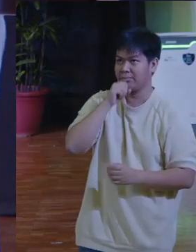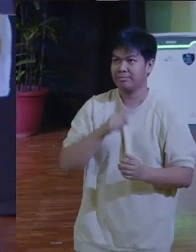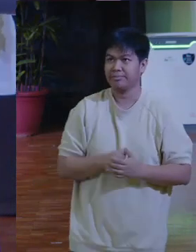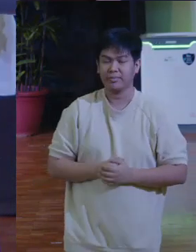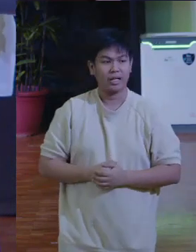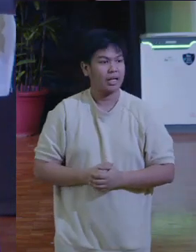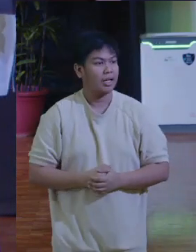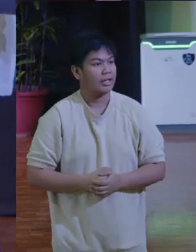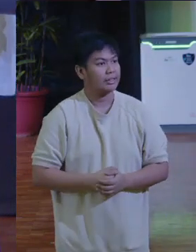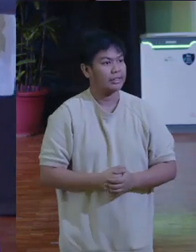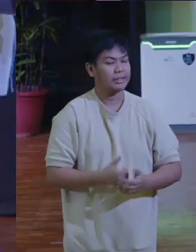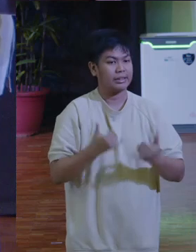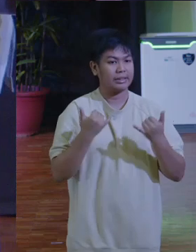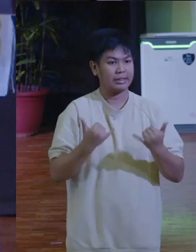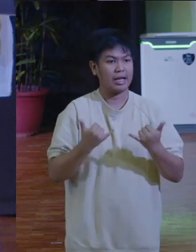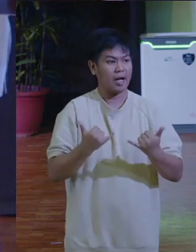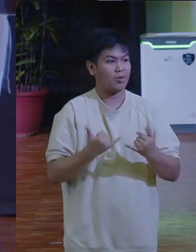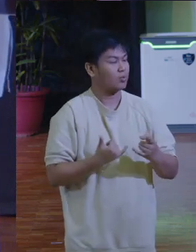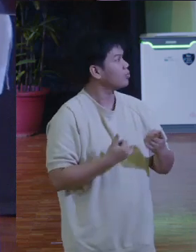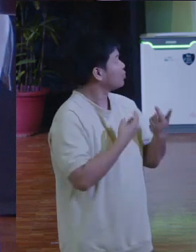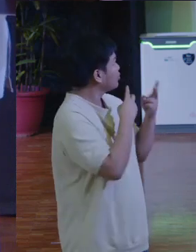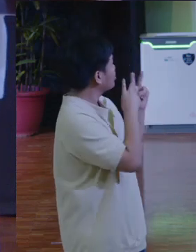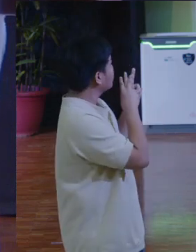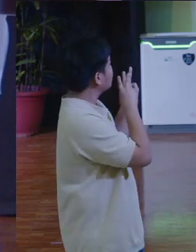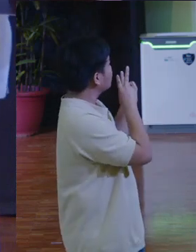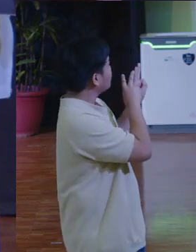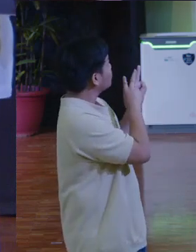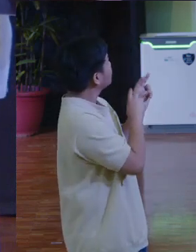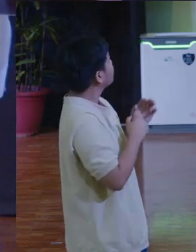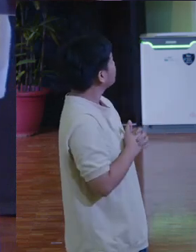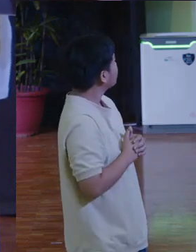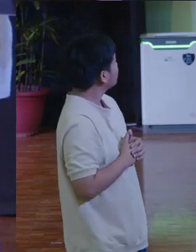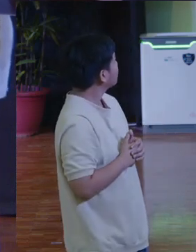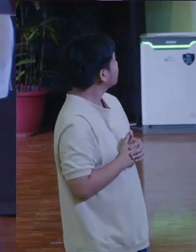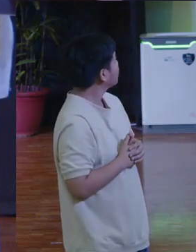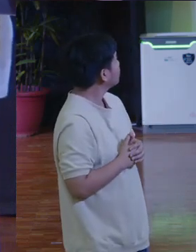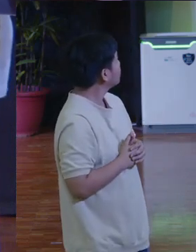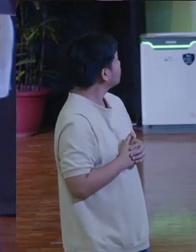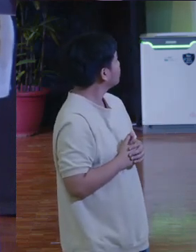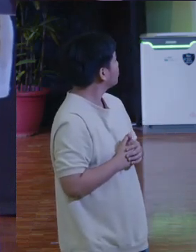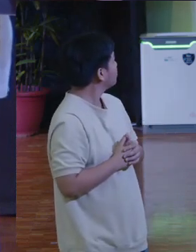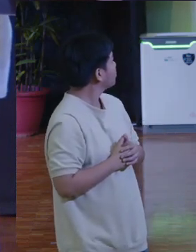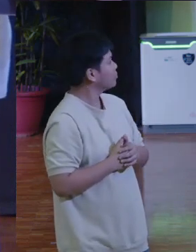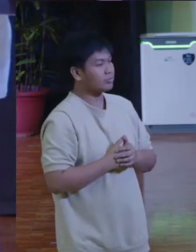kayong nakikitang punctuation mark pagkatapos ng word na poor?